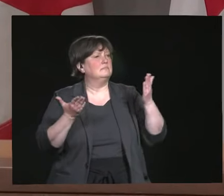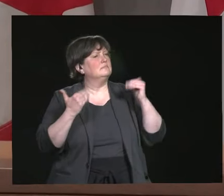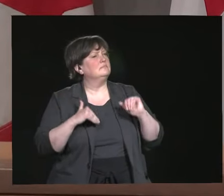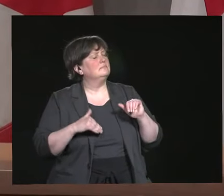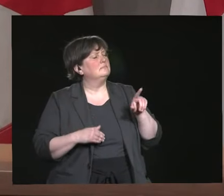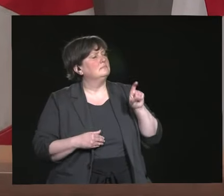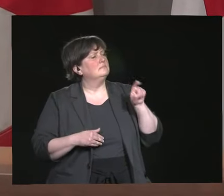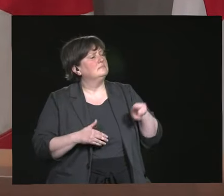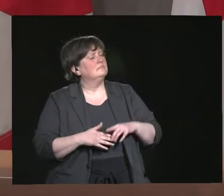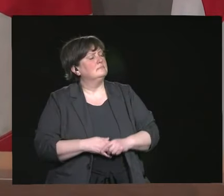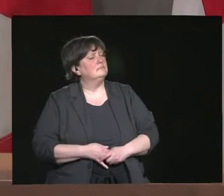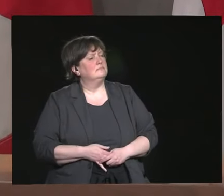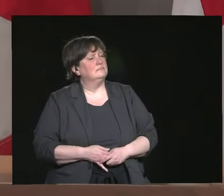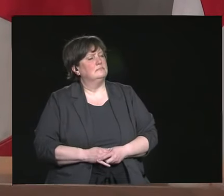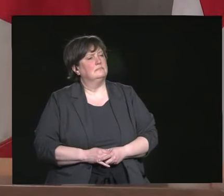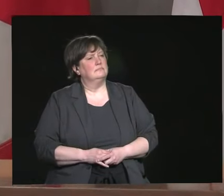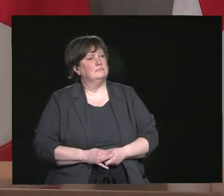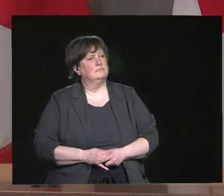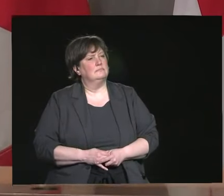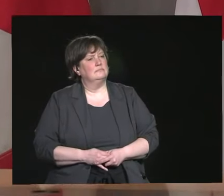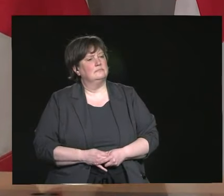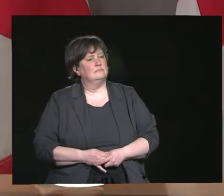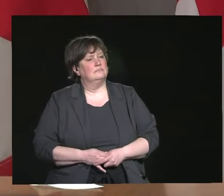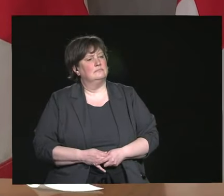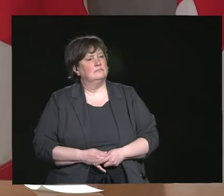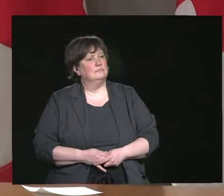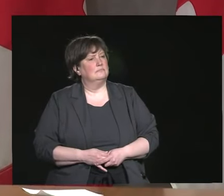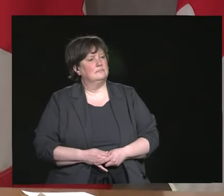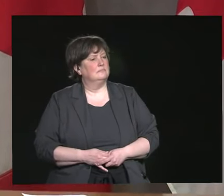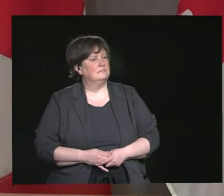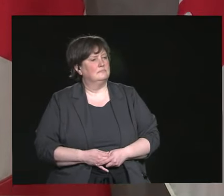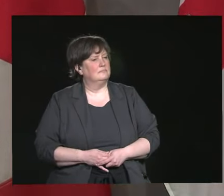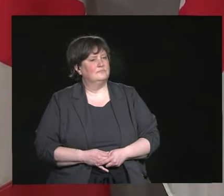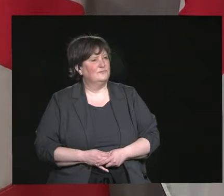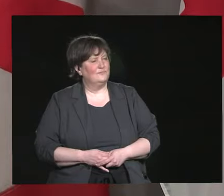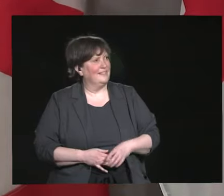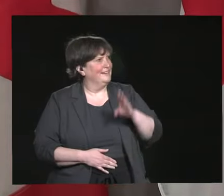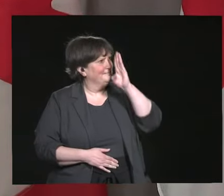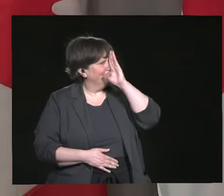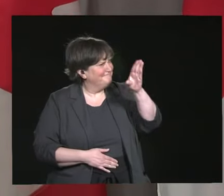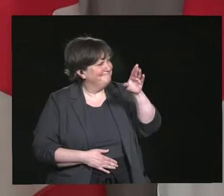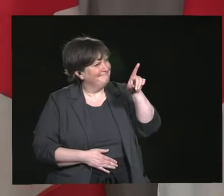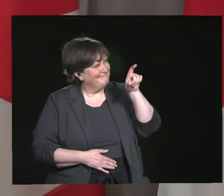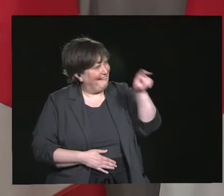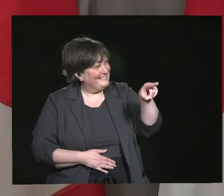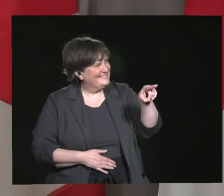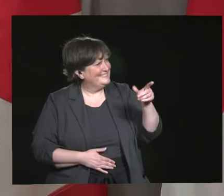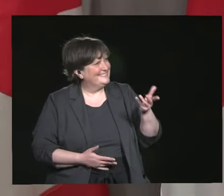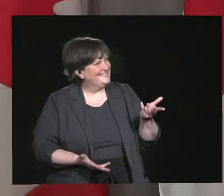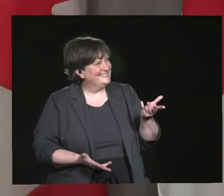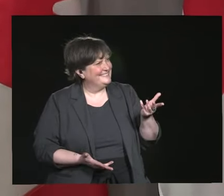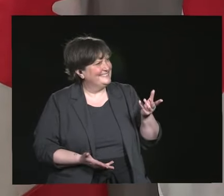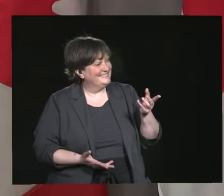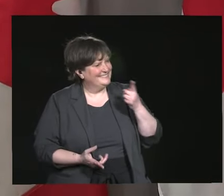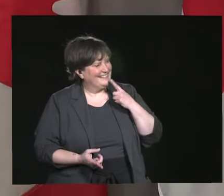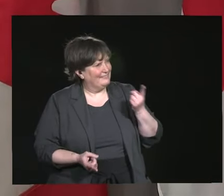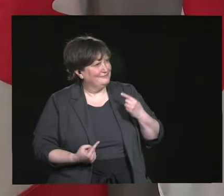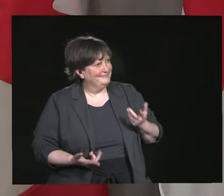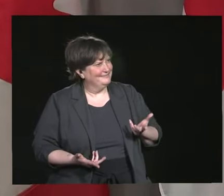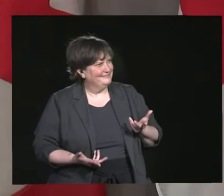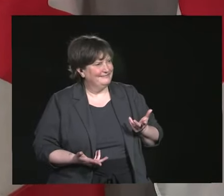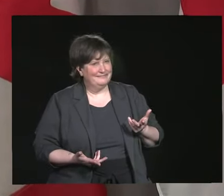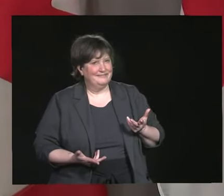posé une question. J'ai juste posé une question. Hey, j'ai juste posé une question. Pardon, PV, c'est moi qui ai mal compté, vas-y. Sorry, I miscounted.